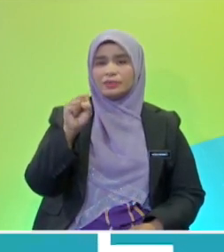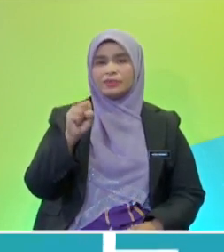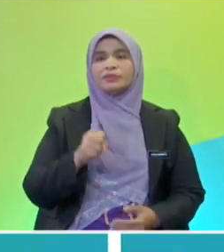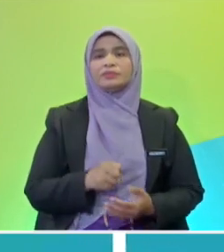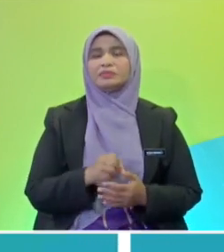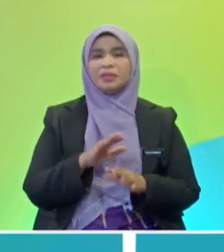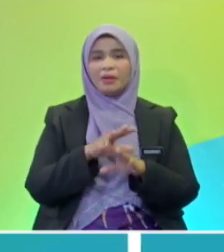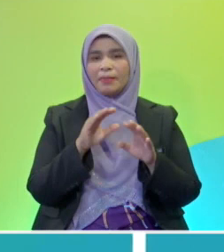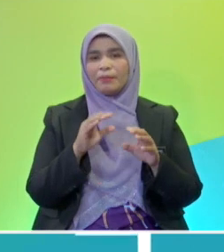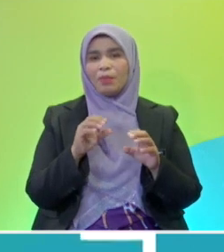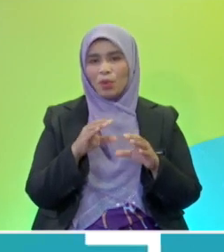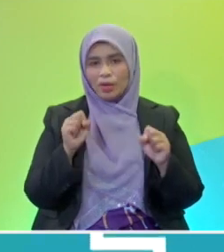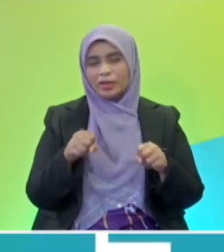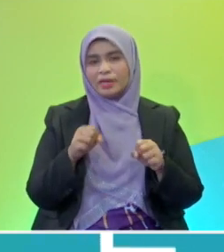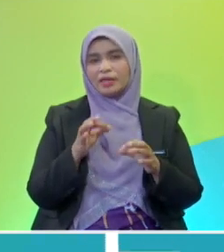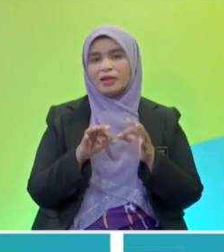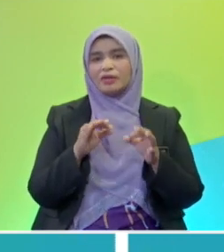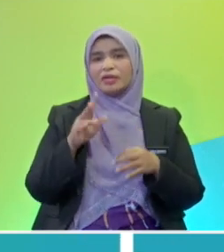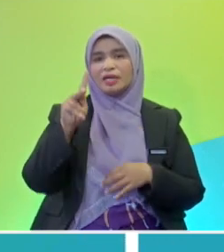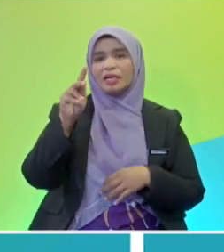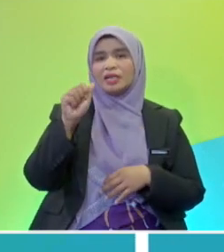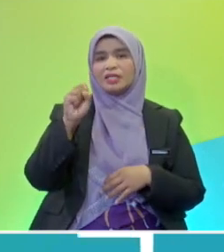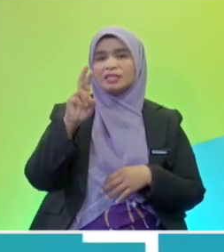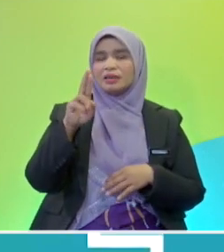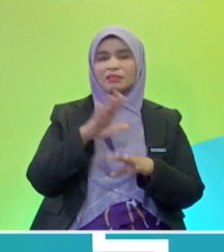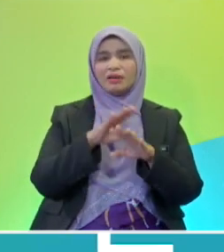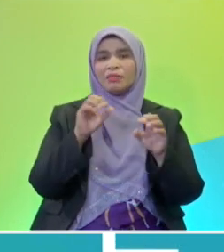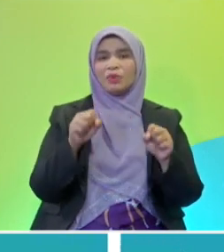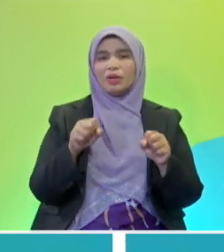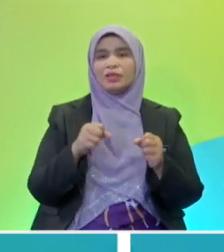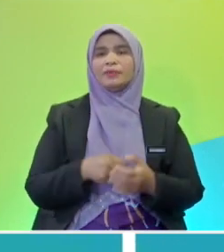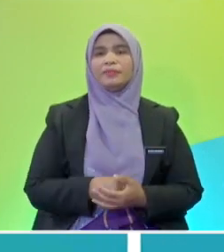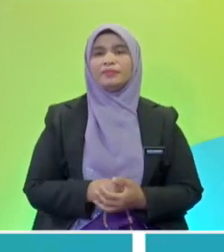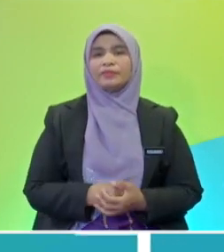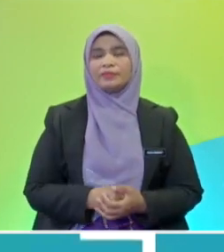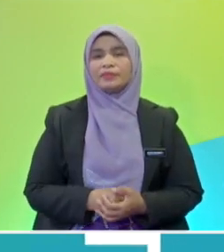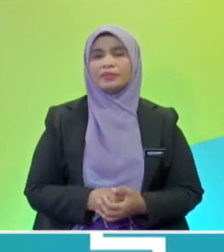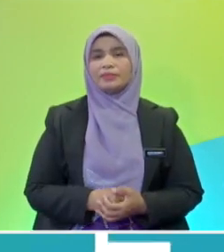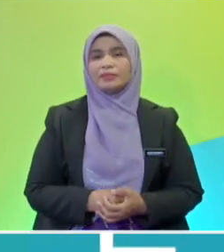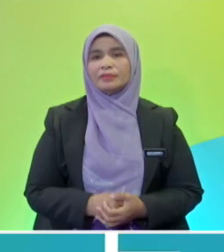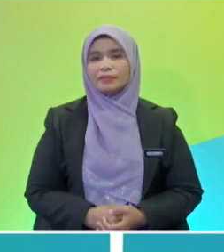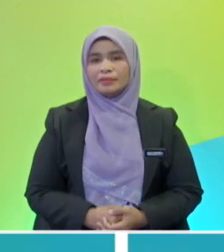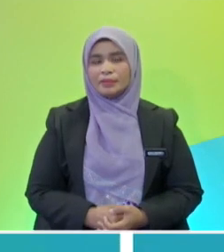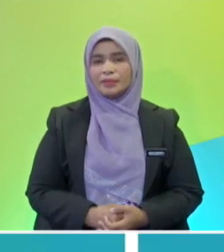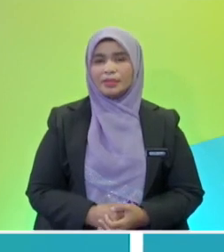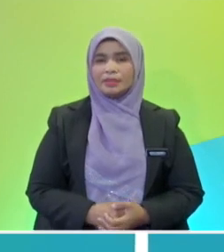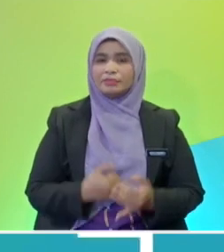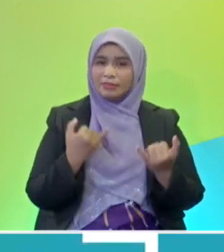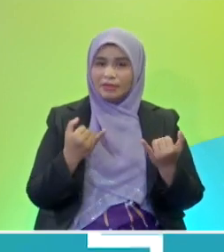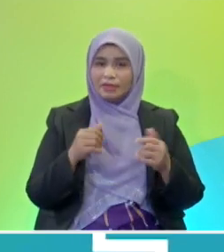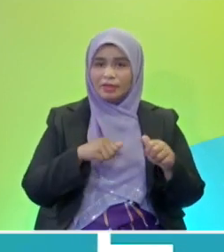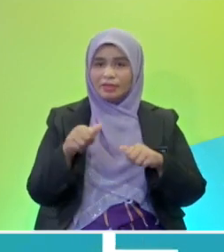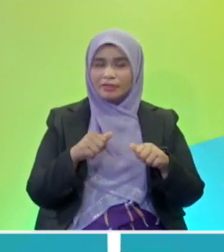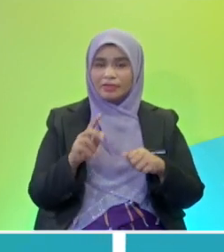kerana insang pari dia ialah jahitan tepi tepi fabrik dia bukan untuk jahitan melekatkan fabrik sekarang aktiviti kita ni ialah kita